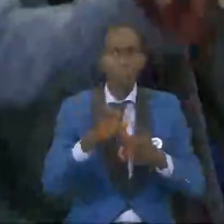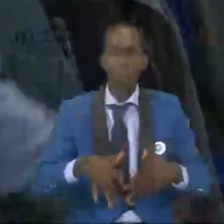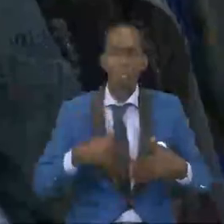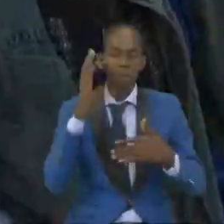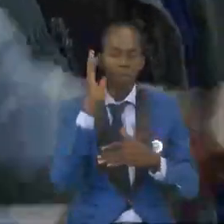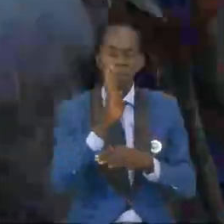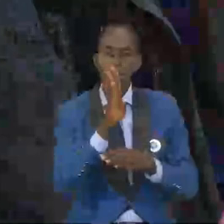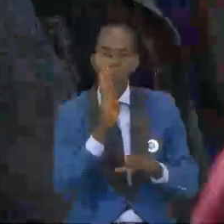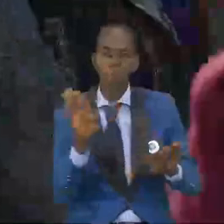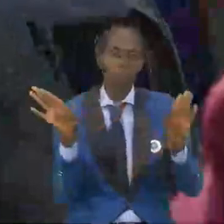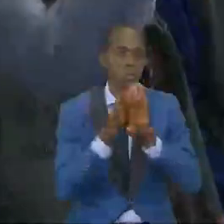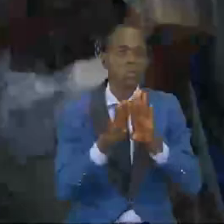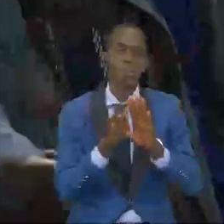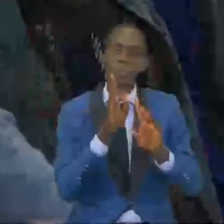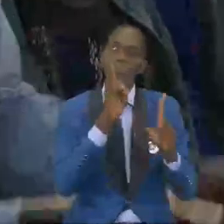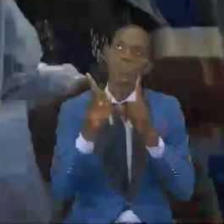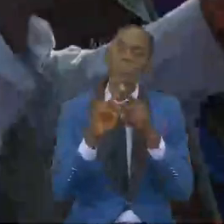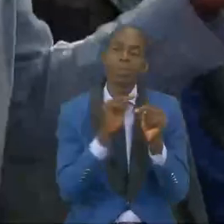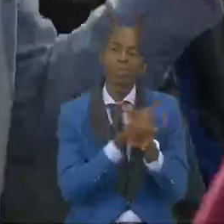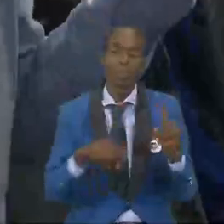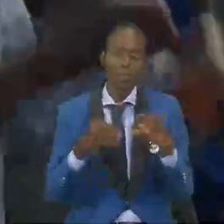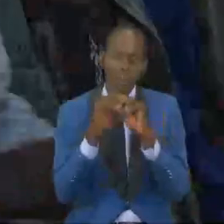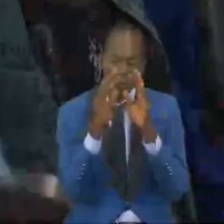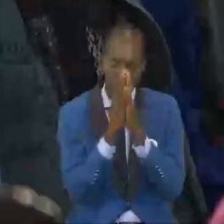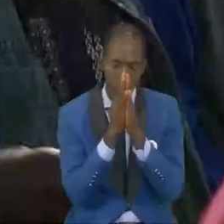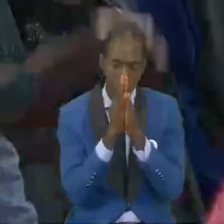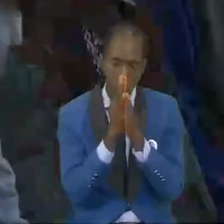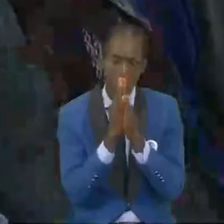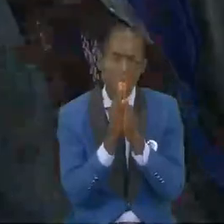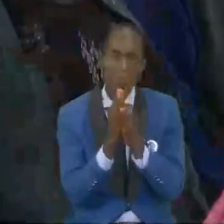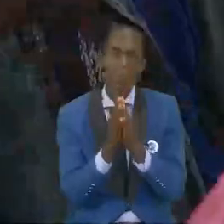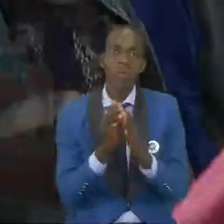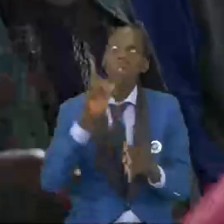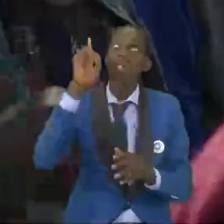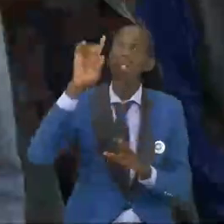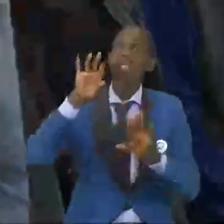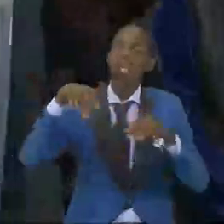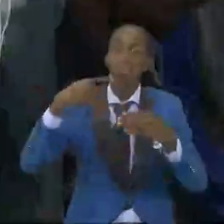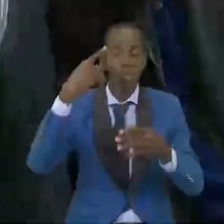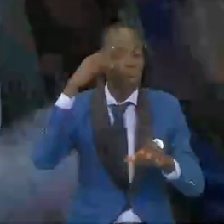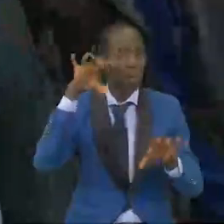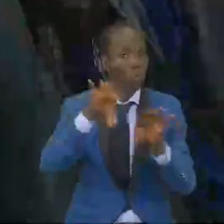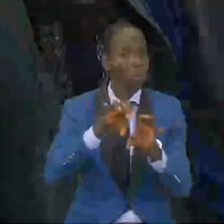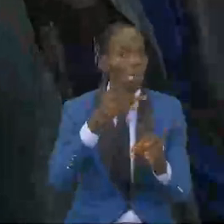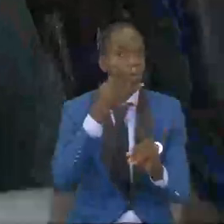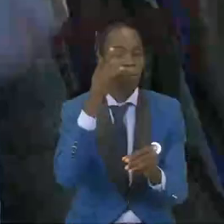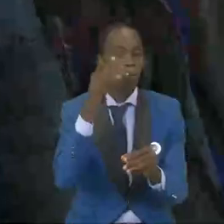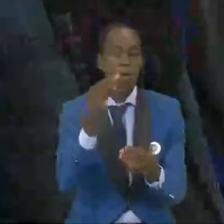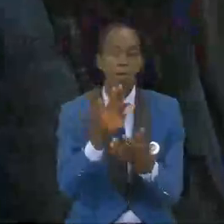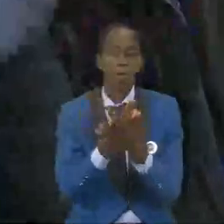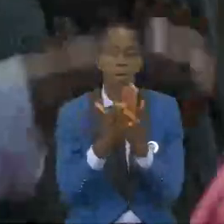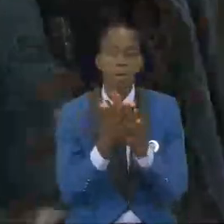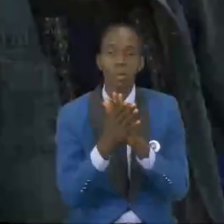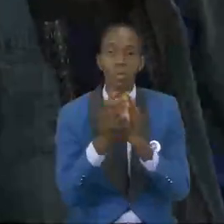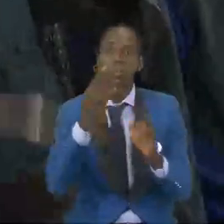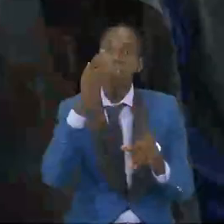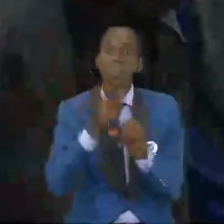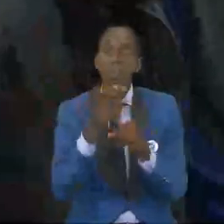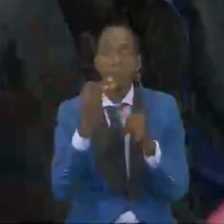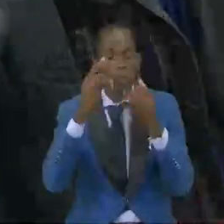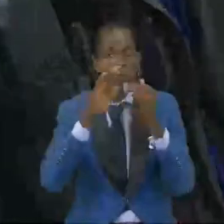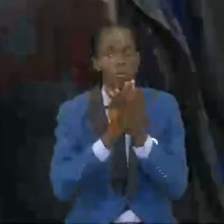Toute la gueule des lions de ta vie seront fermées. Parle au Seigneur. Il te donne l'alliance de